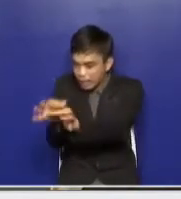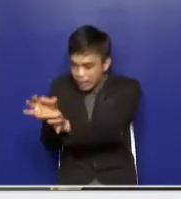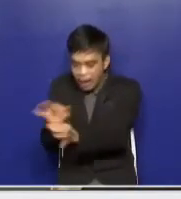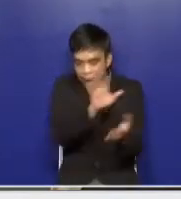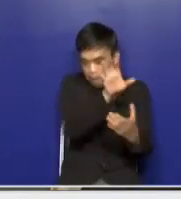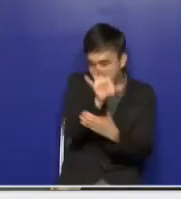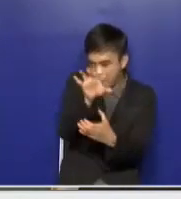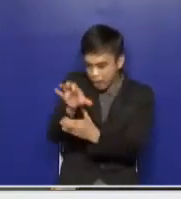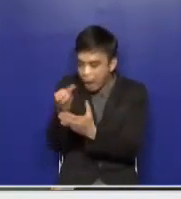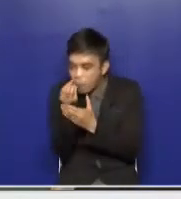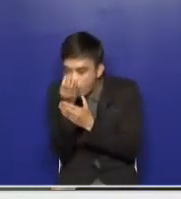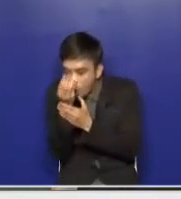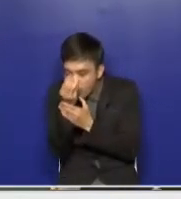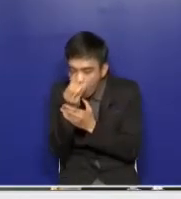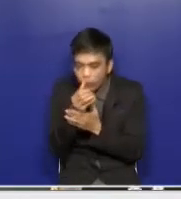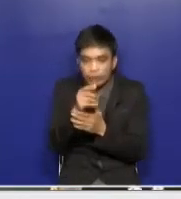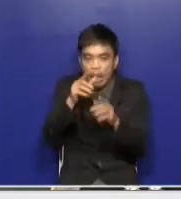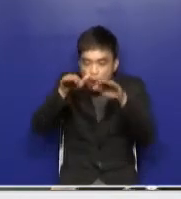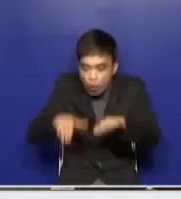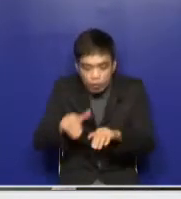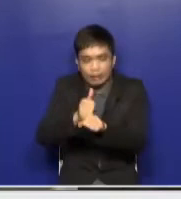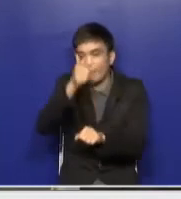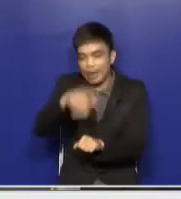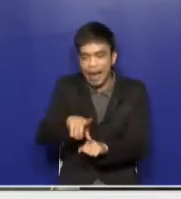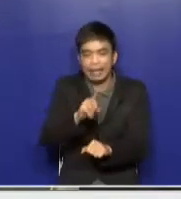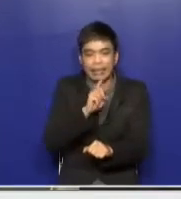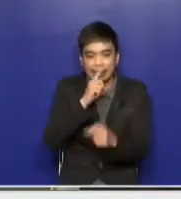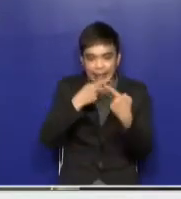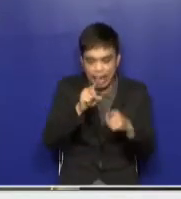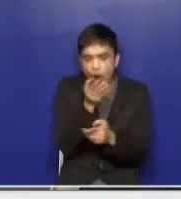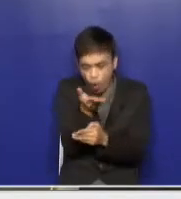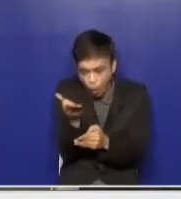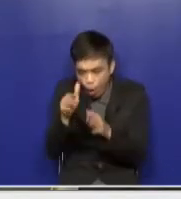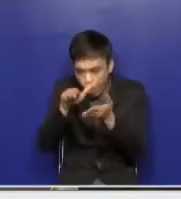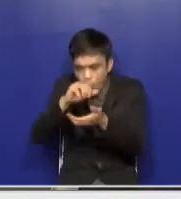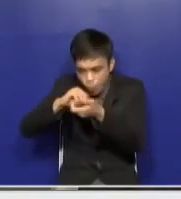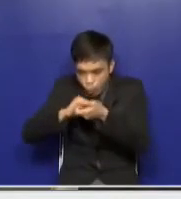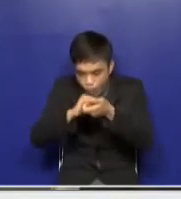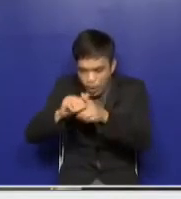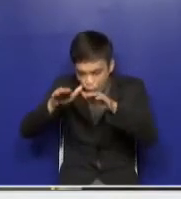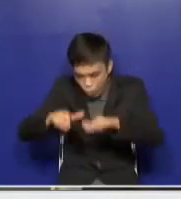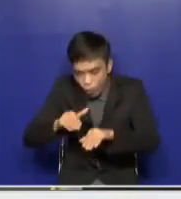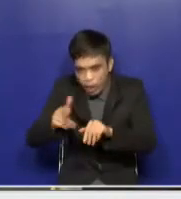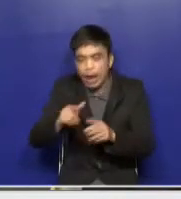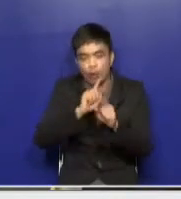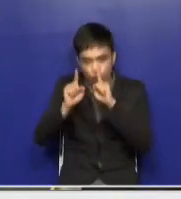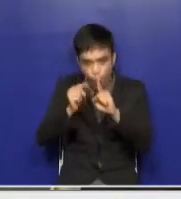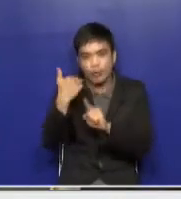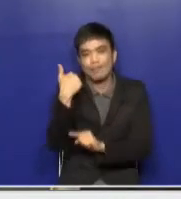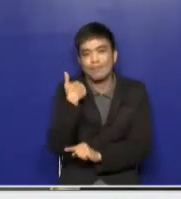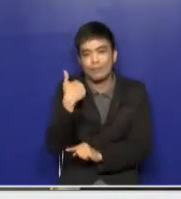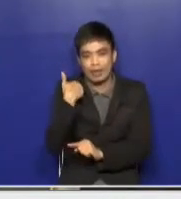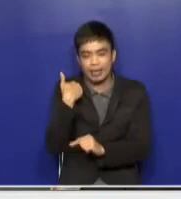นต่างออกมาก็ทำได้แต่การขอความร่วมมือแต่ก็ยังไงก็ตามครับเรื่องนี้ก็คงจะต้องมีการติดตามต่อไปนะครับเพื่อให้ท